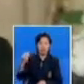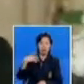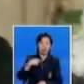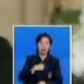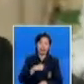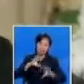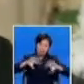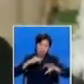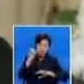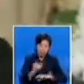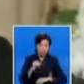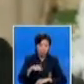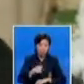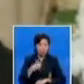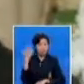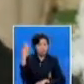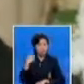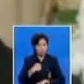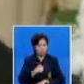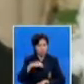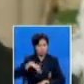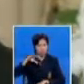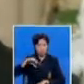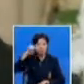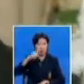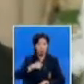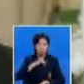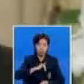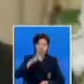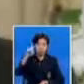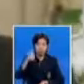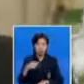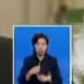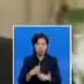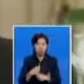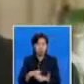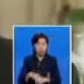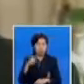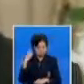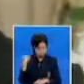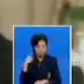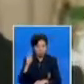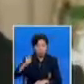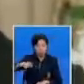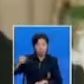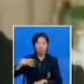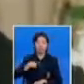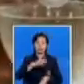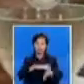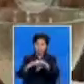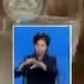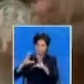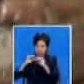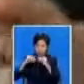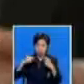ได้ว่าผมต้องไปงานที่ Impact มาเรียกไปประชุมที่ Impact ทันทีเลยแล้วก็บอกว่าขอให้แต่ละโครงการเนี่ยไ